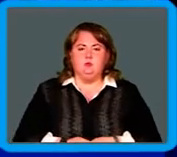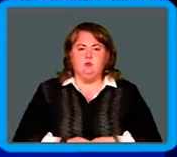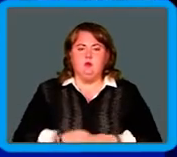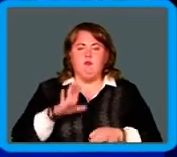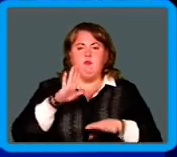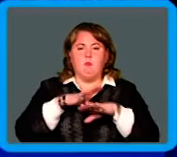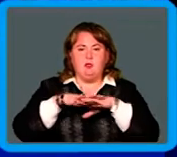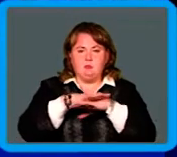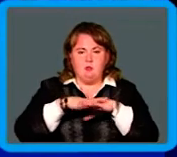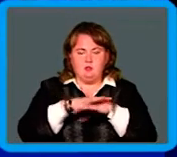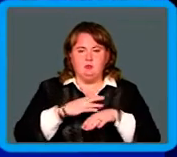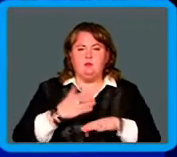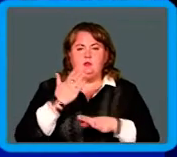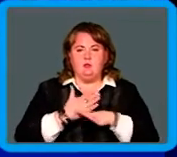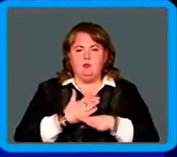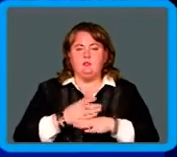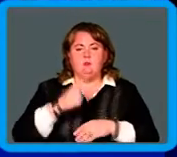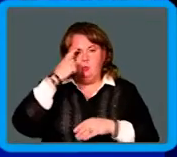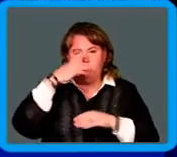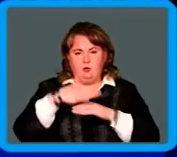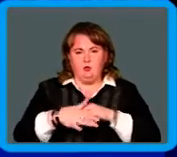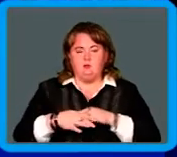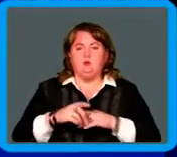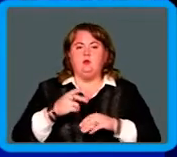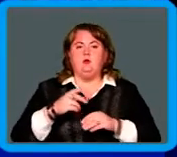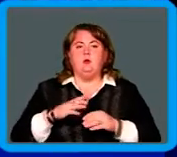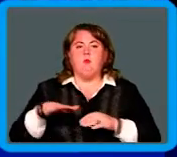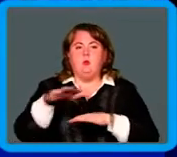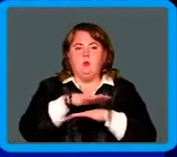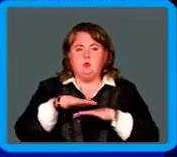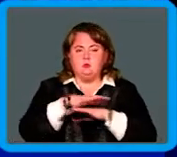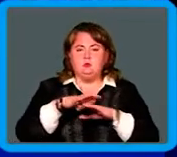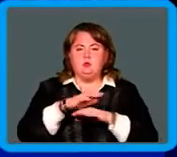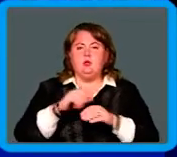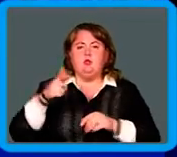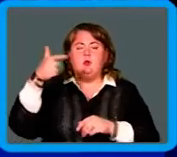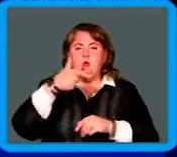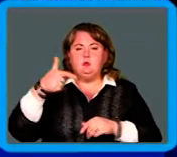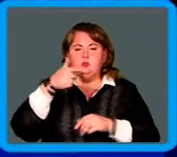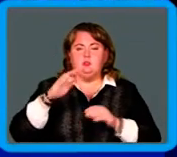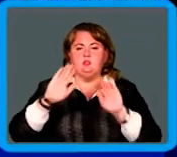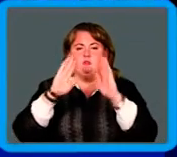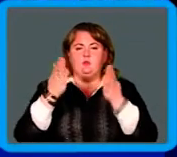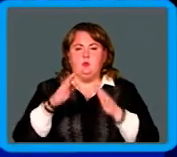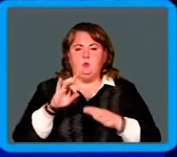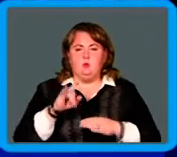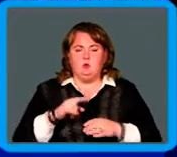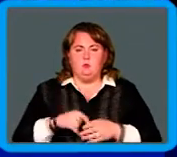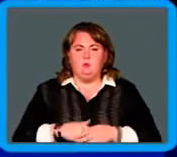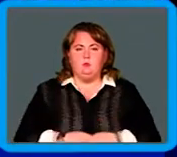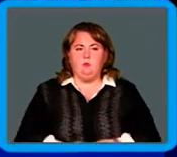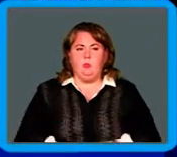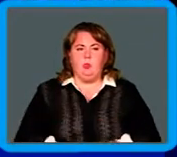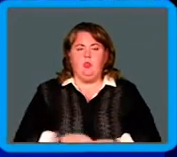ребята есть понятия площадь математик геометрической фигуры а в